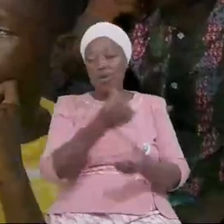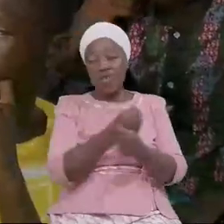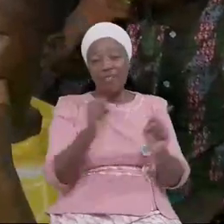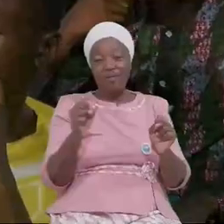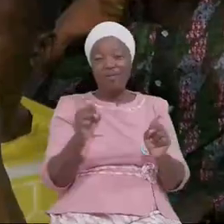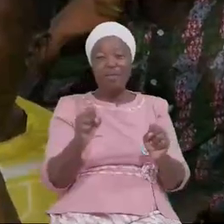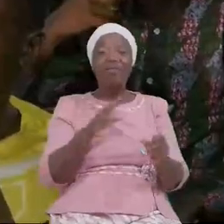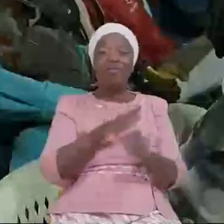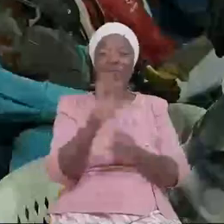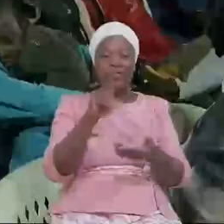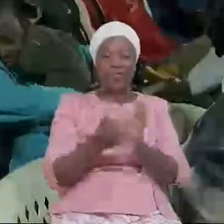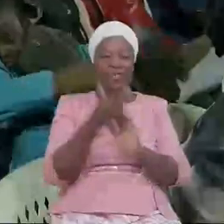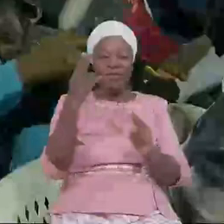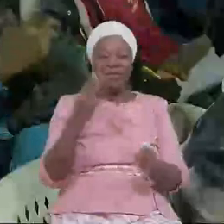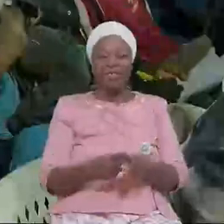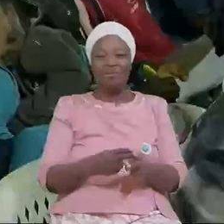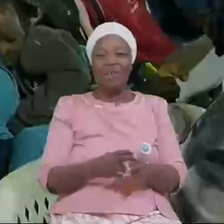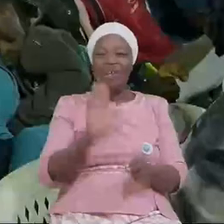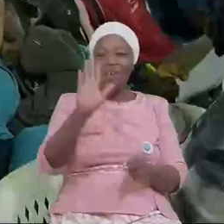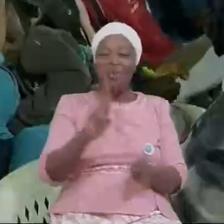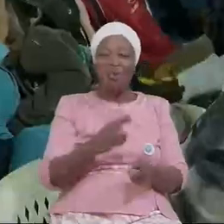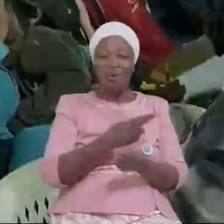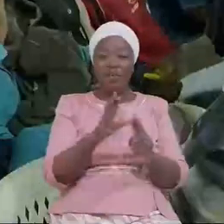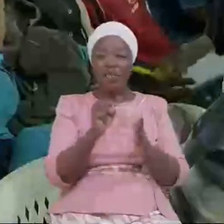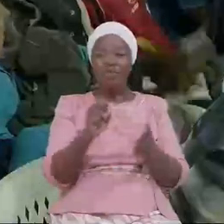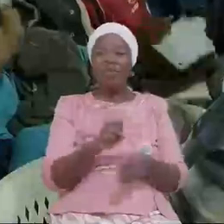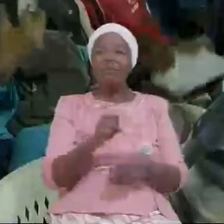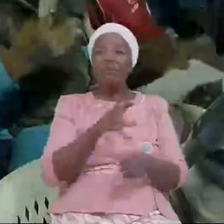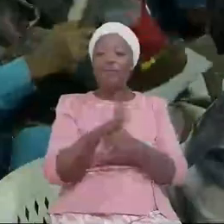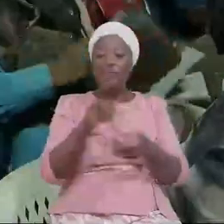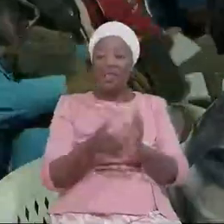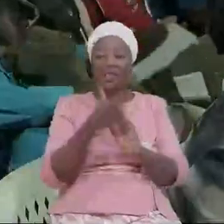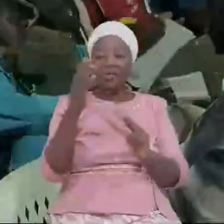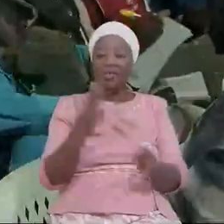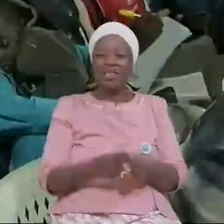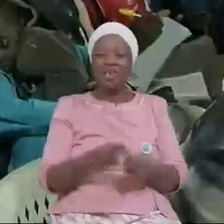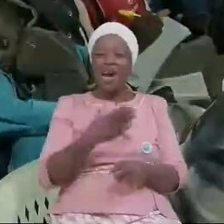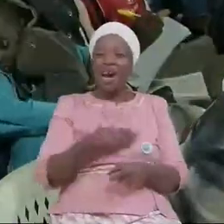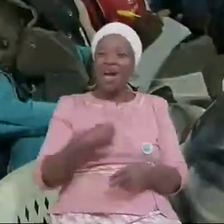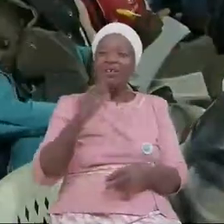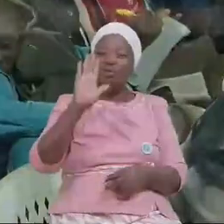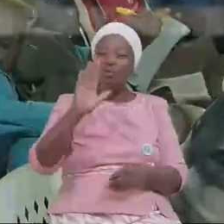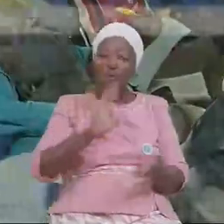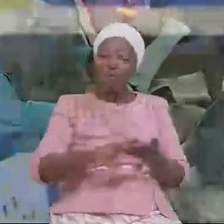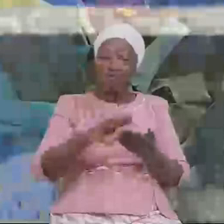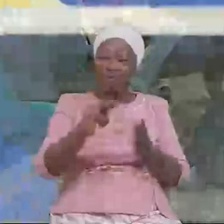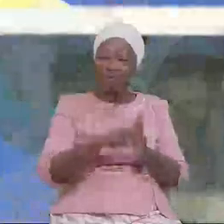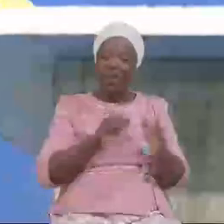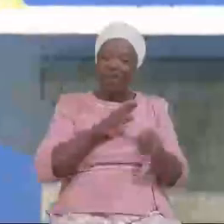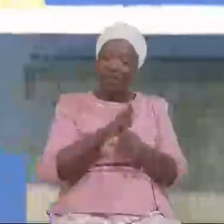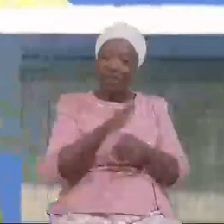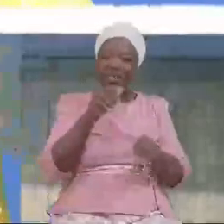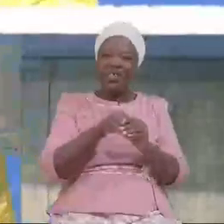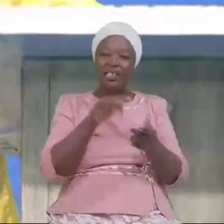accompli, votre rédemption accomplie, votre pardon accompli,